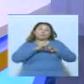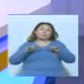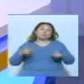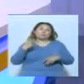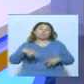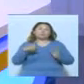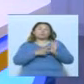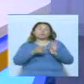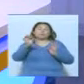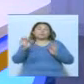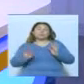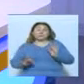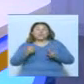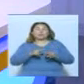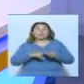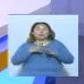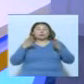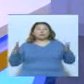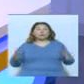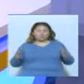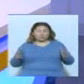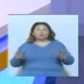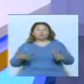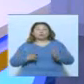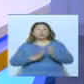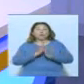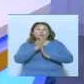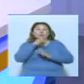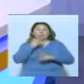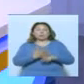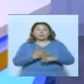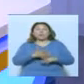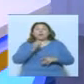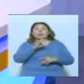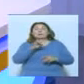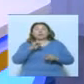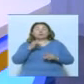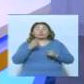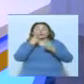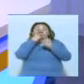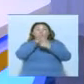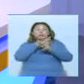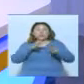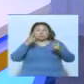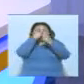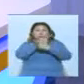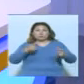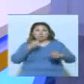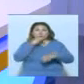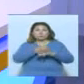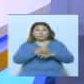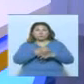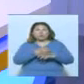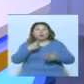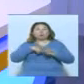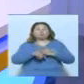на 28%. Это большой рост, отметил вице-министр энергетики Асхат Хасенов на отчетной встрече с жителями Мангыстауской области.